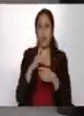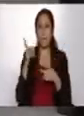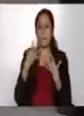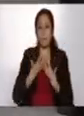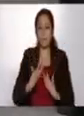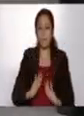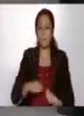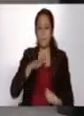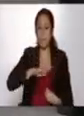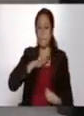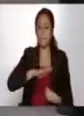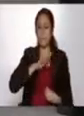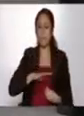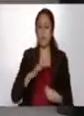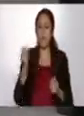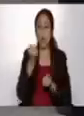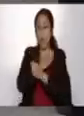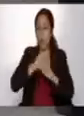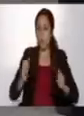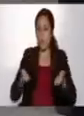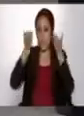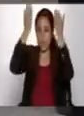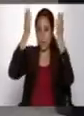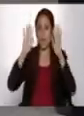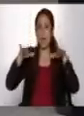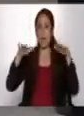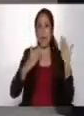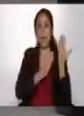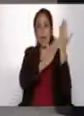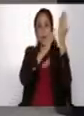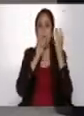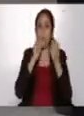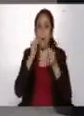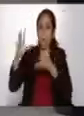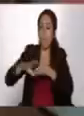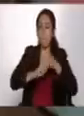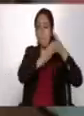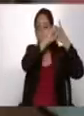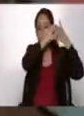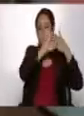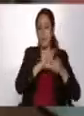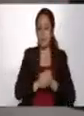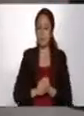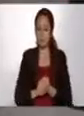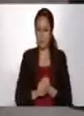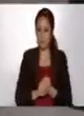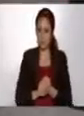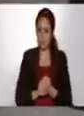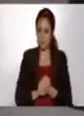على قلوبكم، ويوم القيامه تاخد بايديكم ان شاء الله للجنه. باقي في حياتك يا حاجه، انا بعزيكم